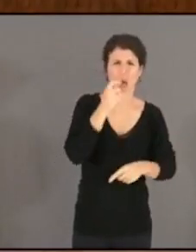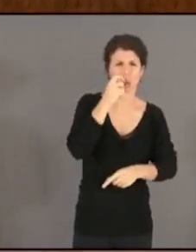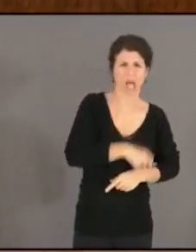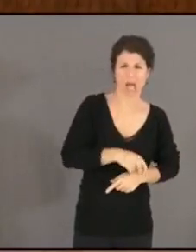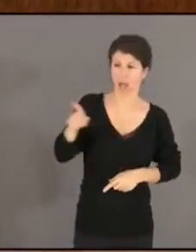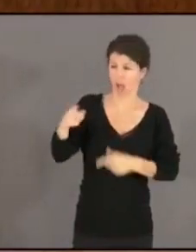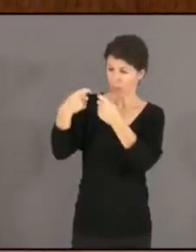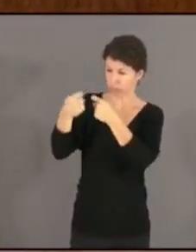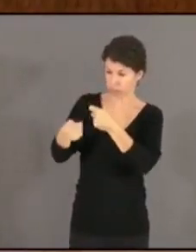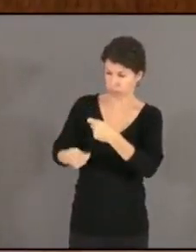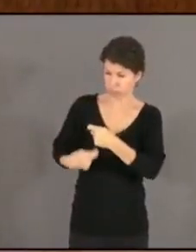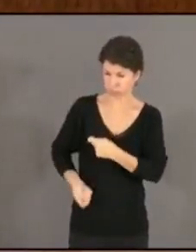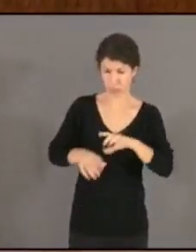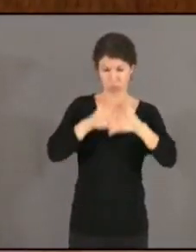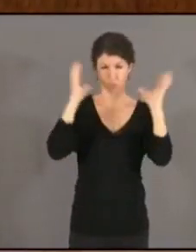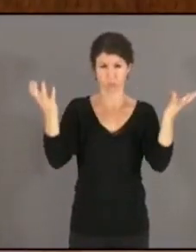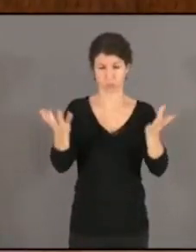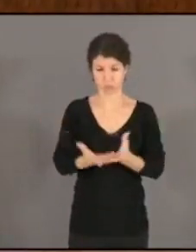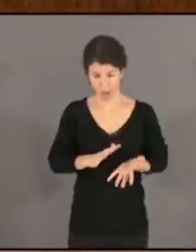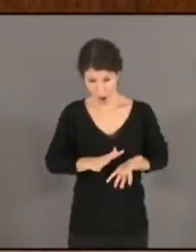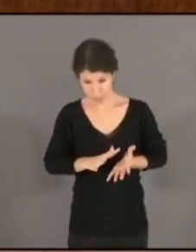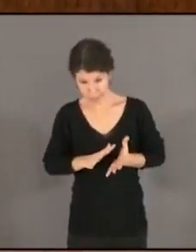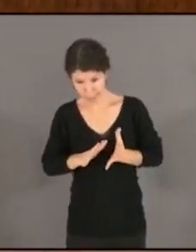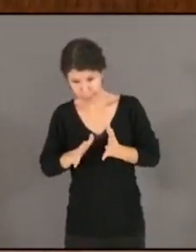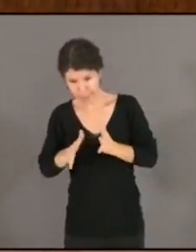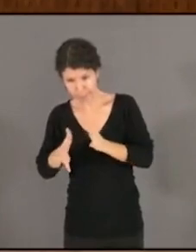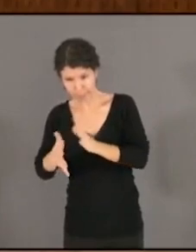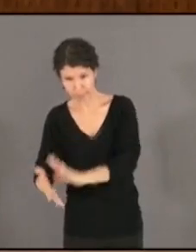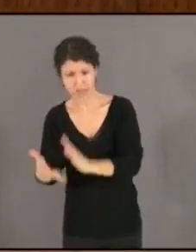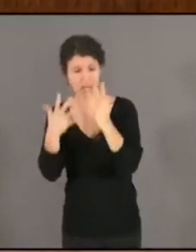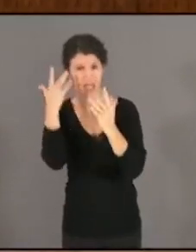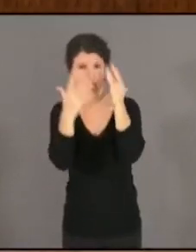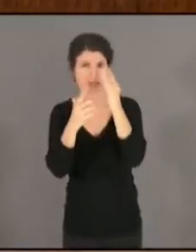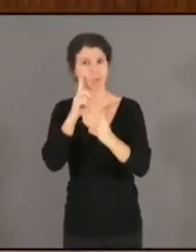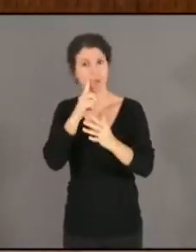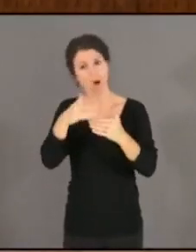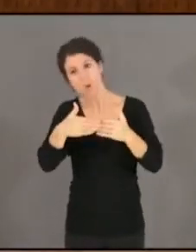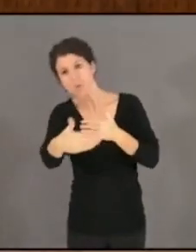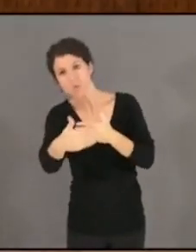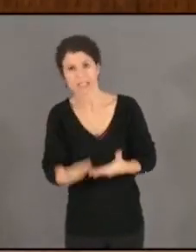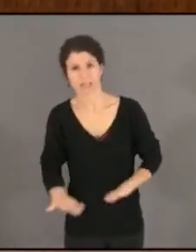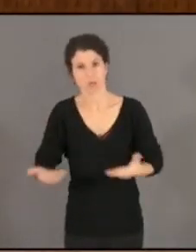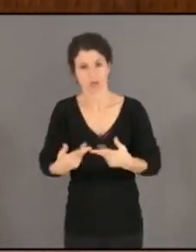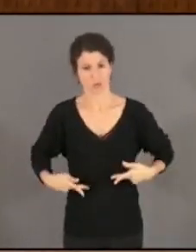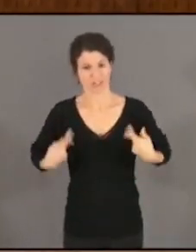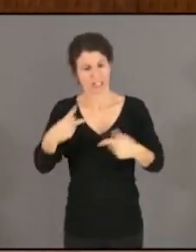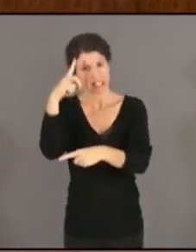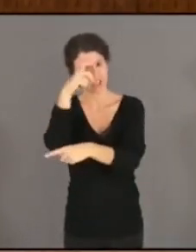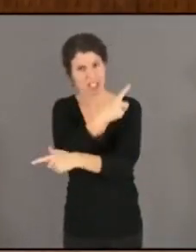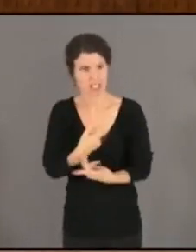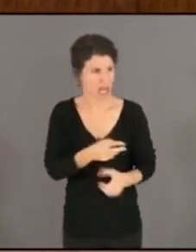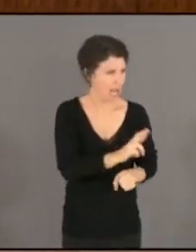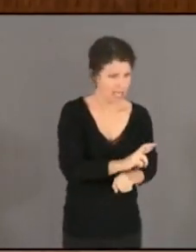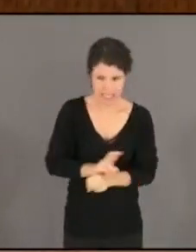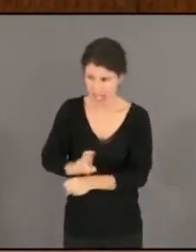cela prend une tournure très inquiétante puisqu'il n'y a plus de réserve pour les temps difficiles. Or, il est impossible de réaliser des